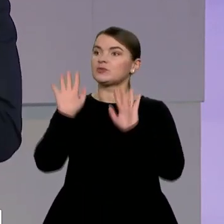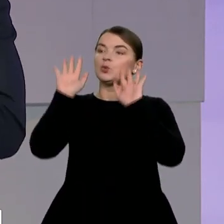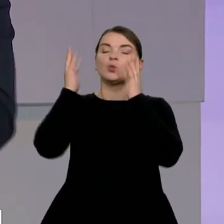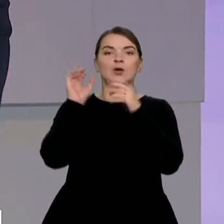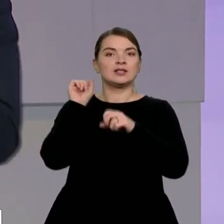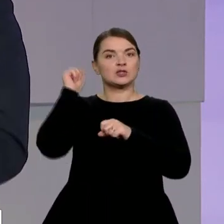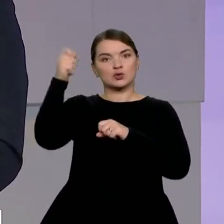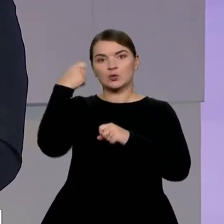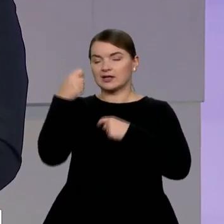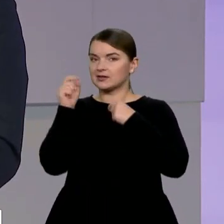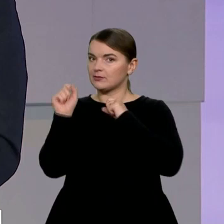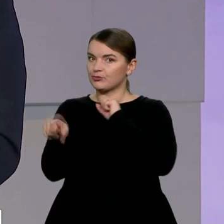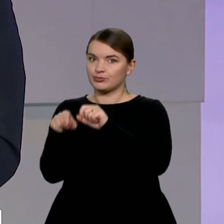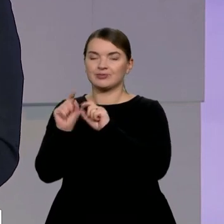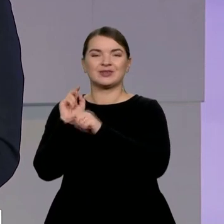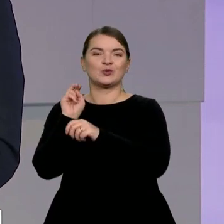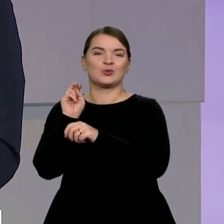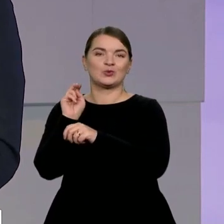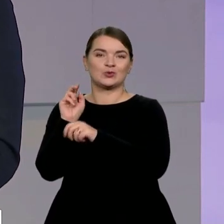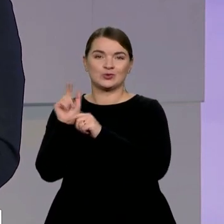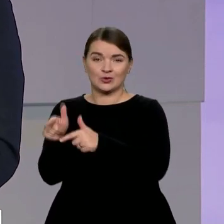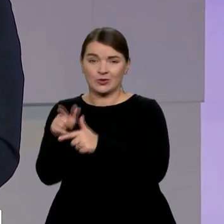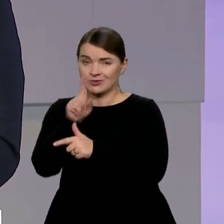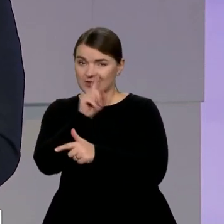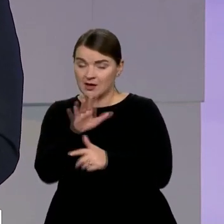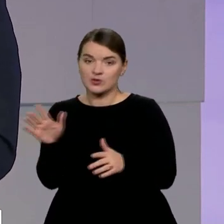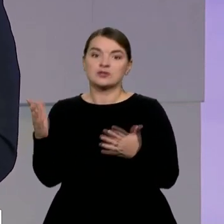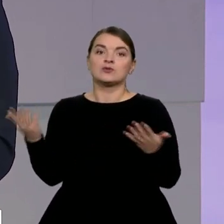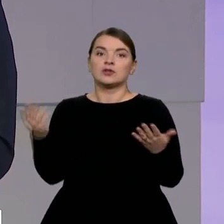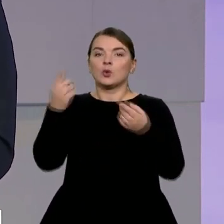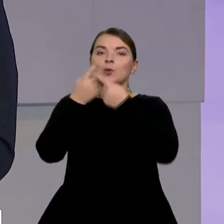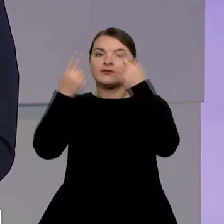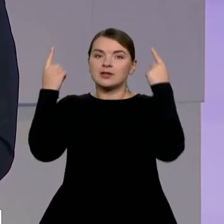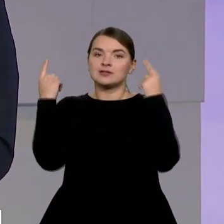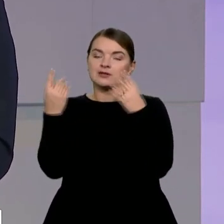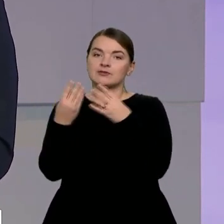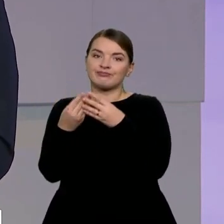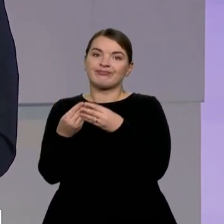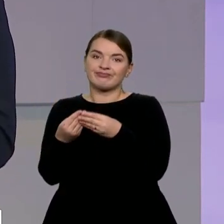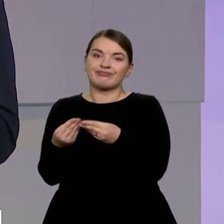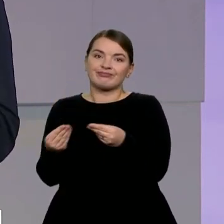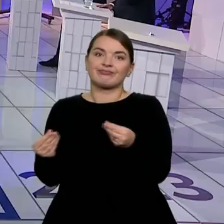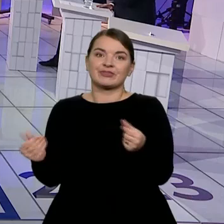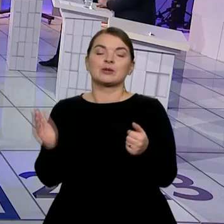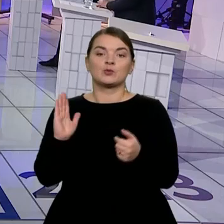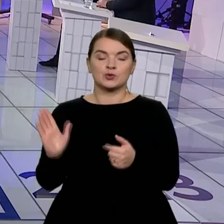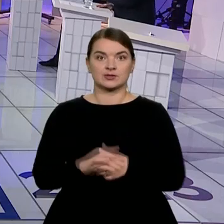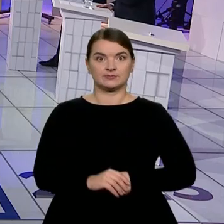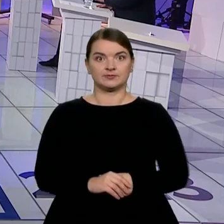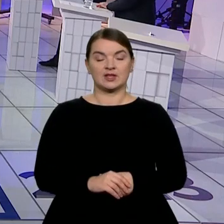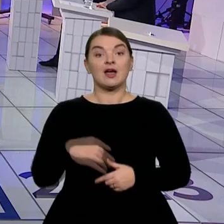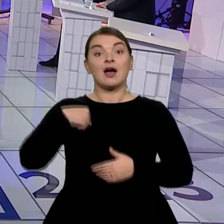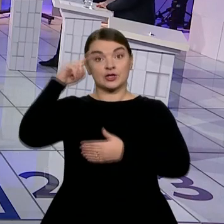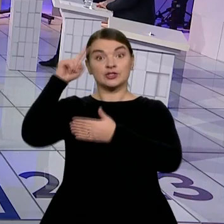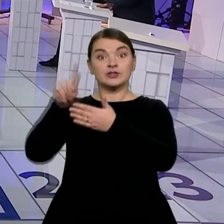studentai nestos, nebus studentai palaikomi, tai vadinasi, tas universitetas tiesiog mirs. Aš tikiu, kad supras, nes tai yra be galo svarbi. Iki mokyklinė tema,